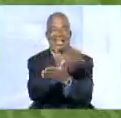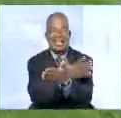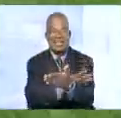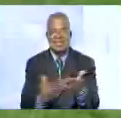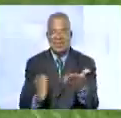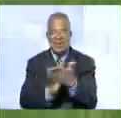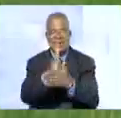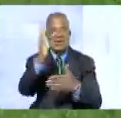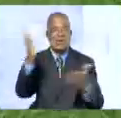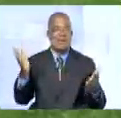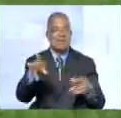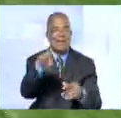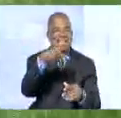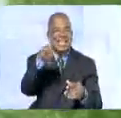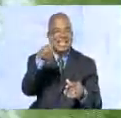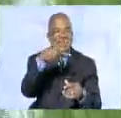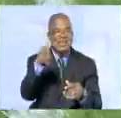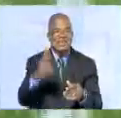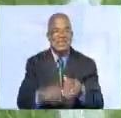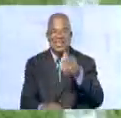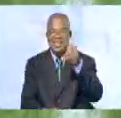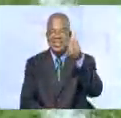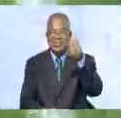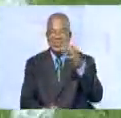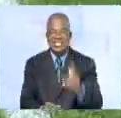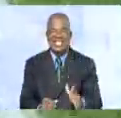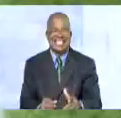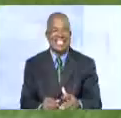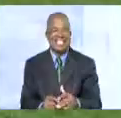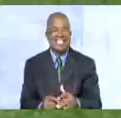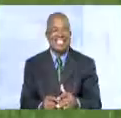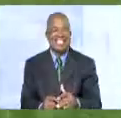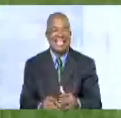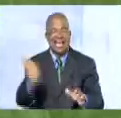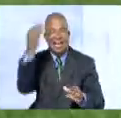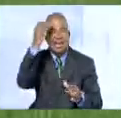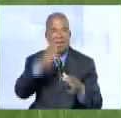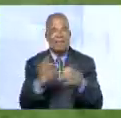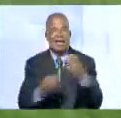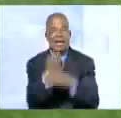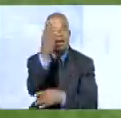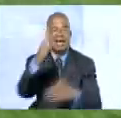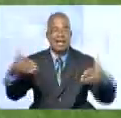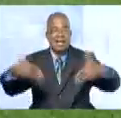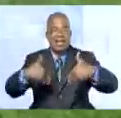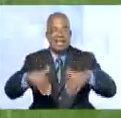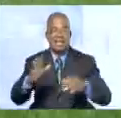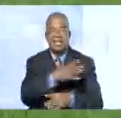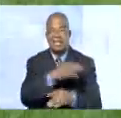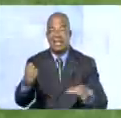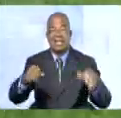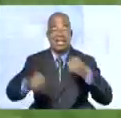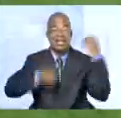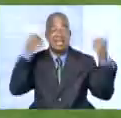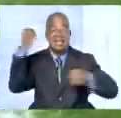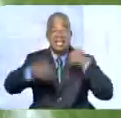autorités sportives, notamment le ministère de la Promotion, de la Jeunesse, des Sports et des Loisirs